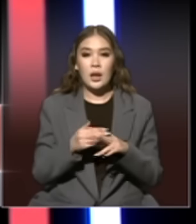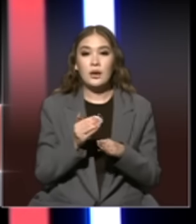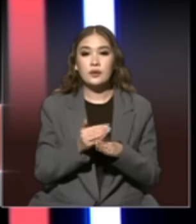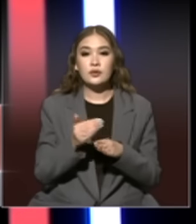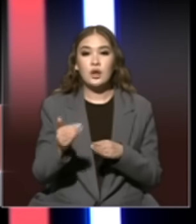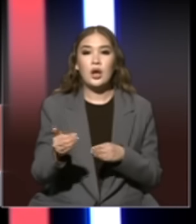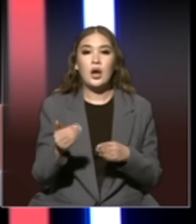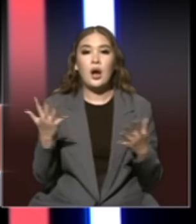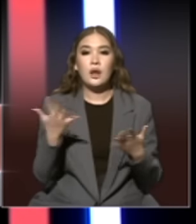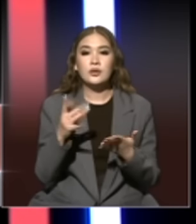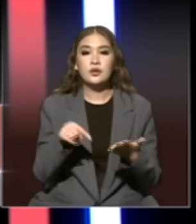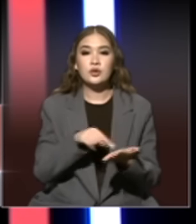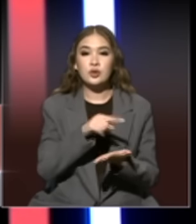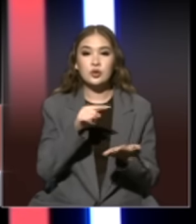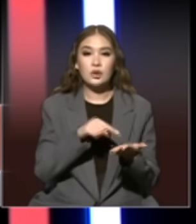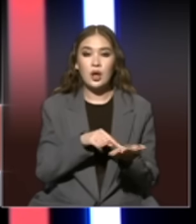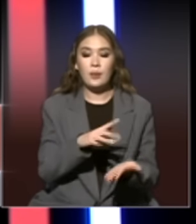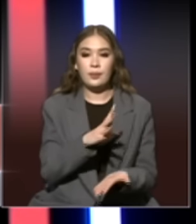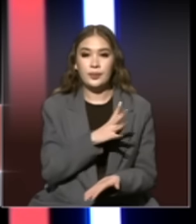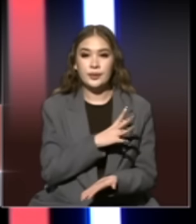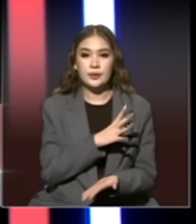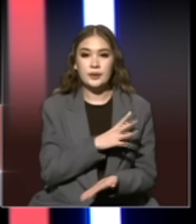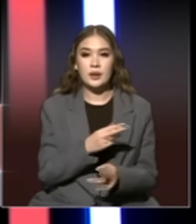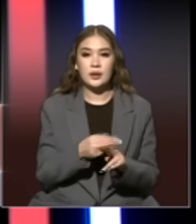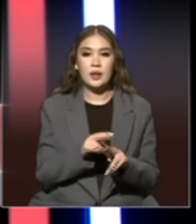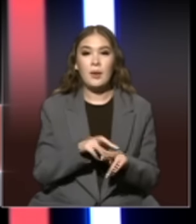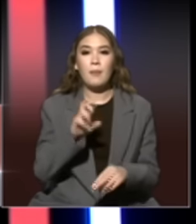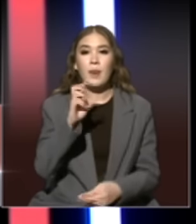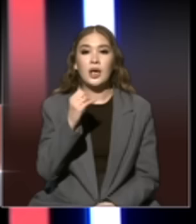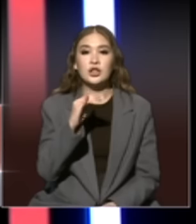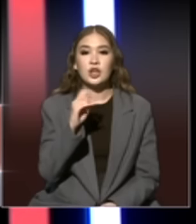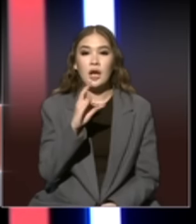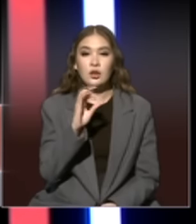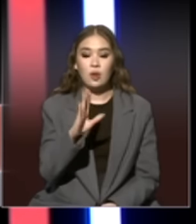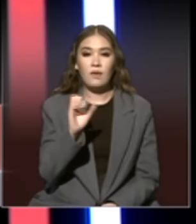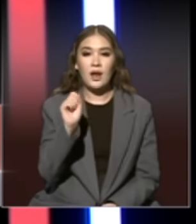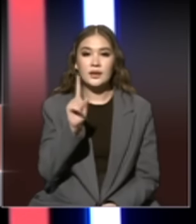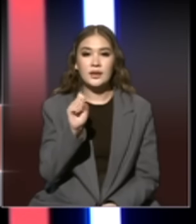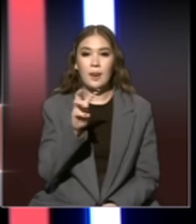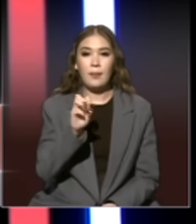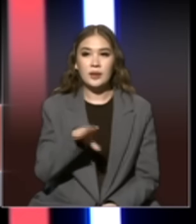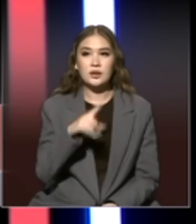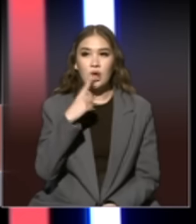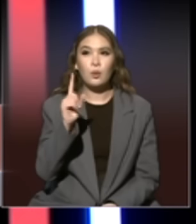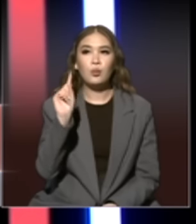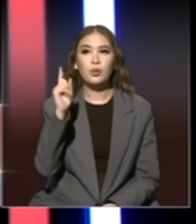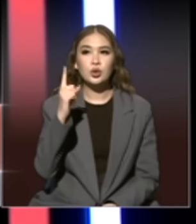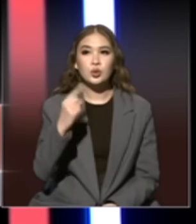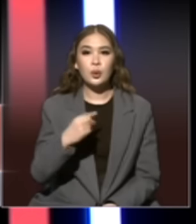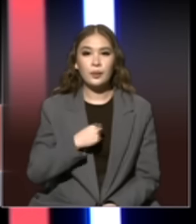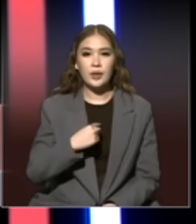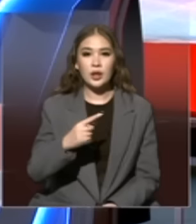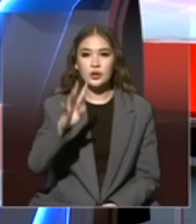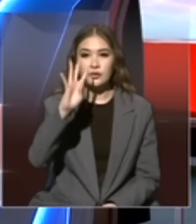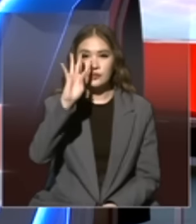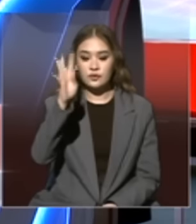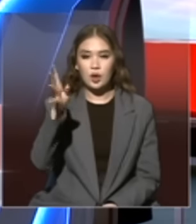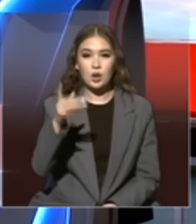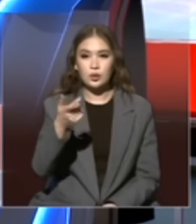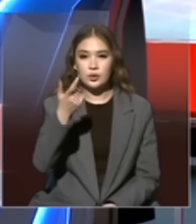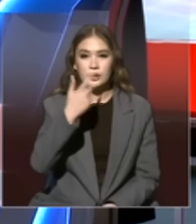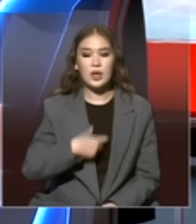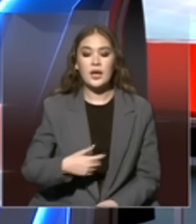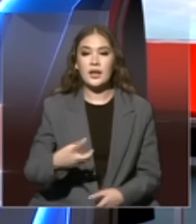деп судья сұрады. Сол кезде Азамат Байжанов неге маған 4 жыл деп өзінің үкіммен келіспейтінін